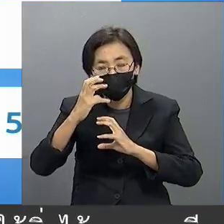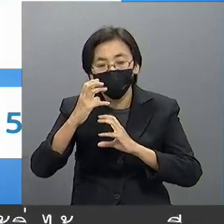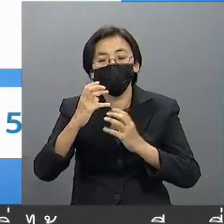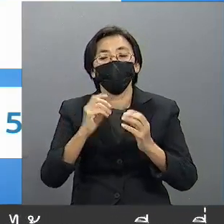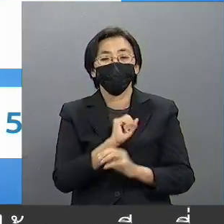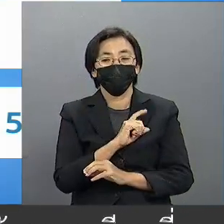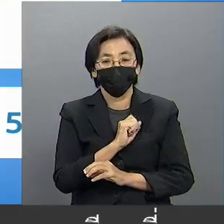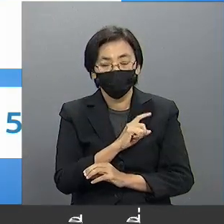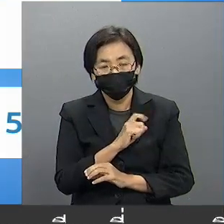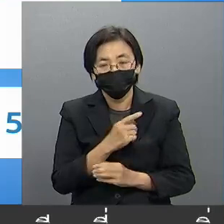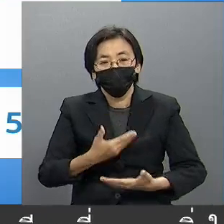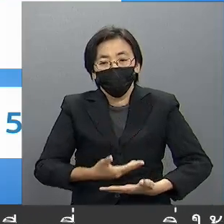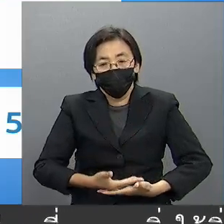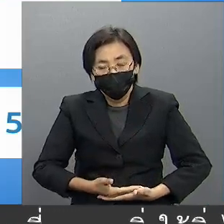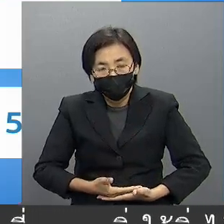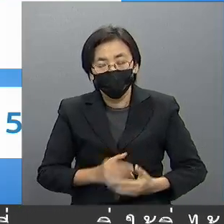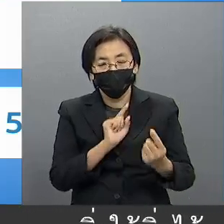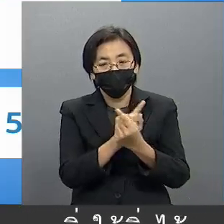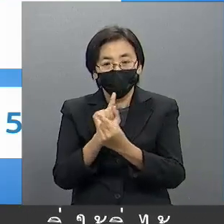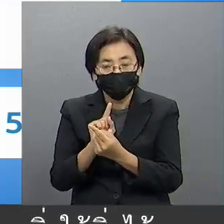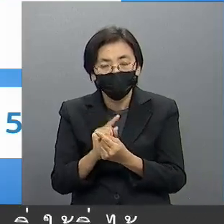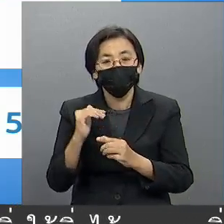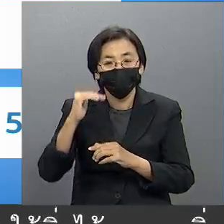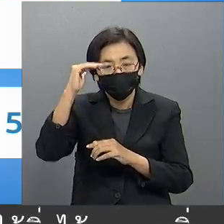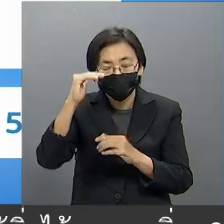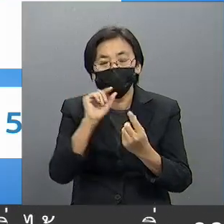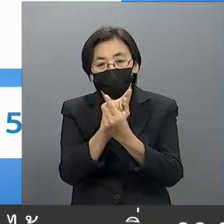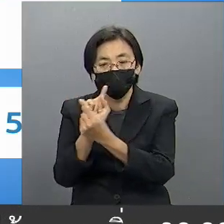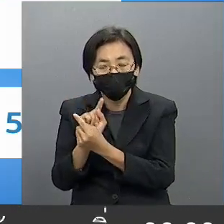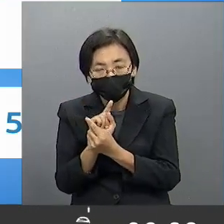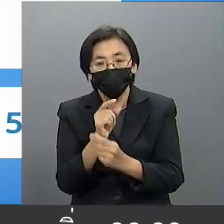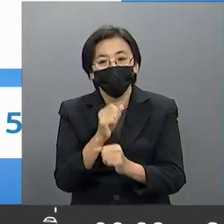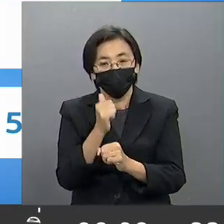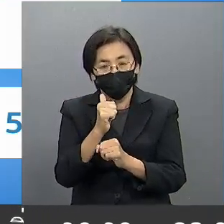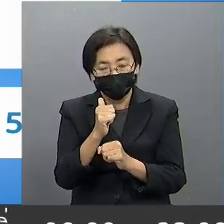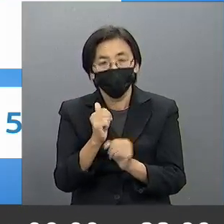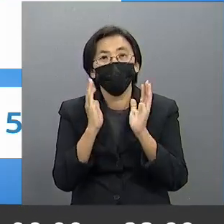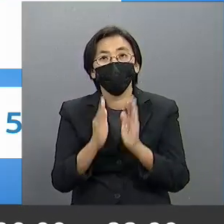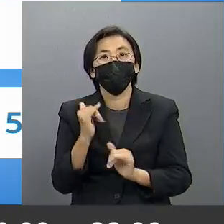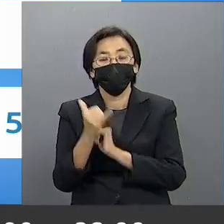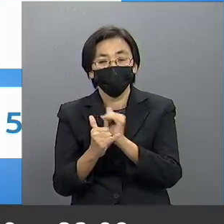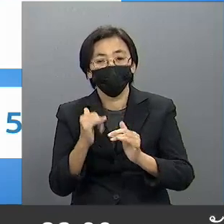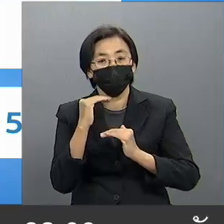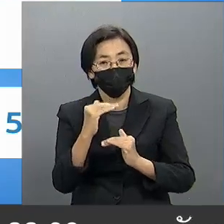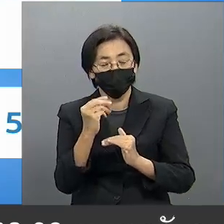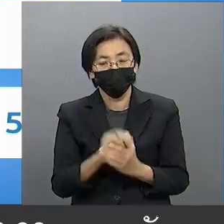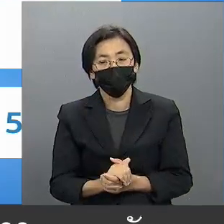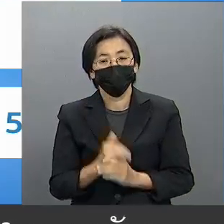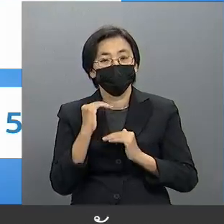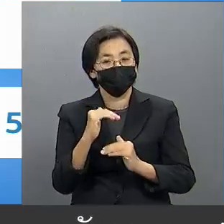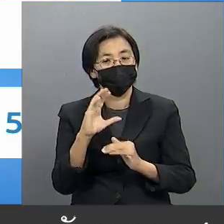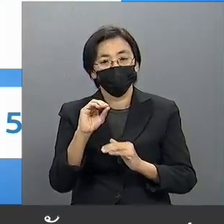ปฏิบัติทำการพบปะญาติผู้ใหญ่ให้ดำเนินรายการโดยจำกัดจำนวนผู้เข้าร่วมกิจกรรมนะคะไม่เกิน 50คน